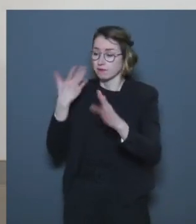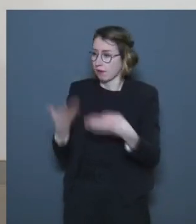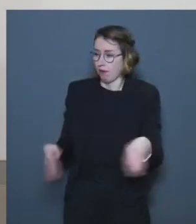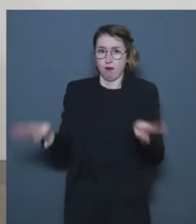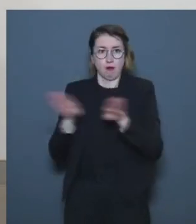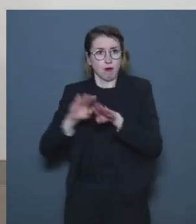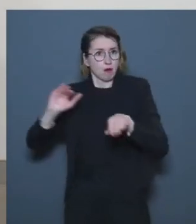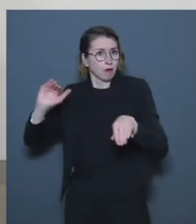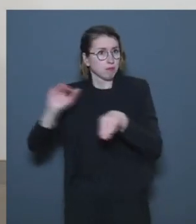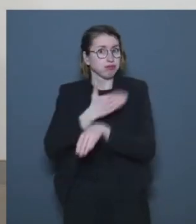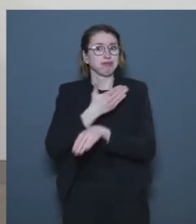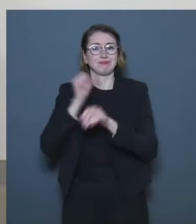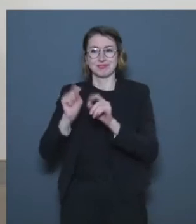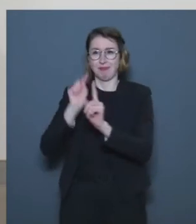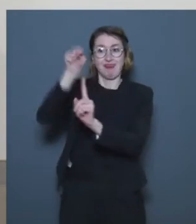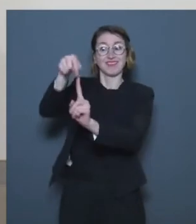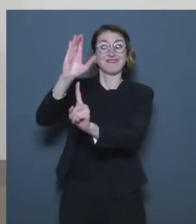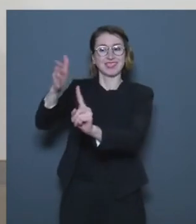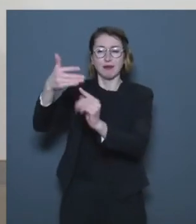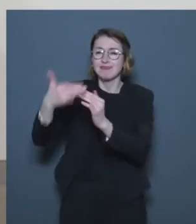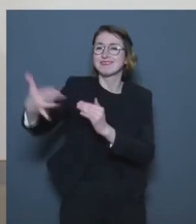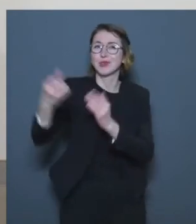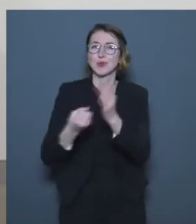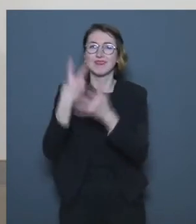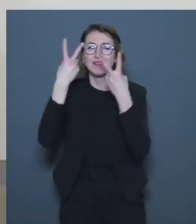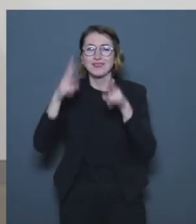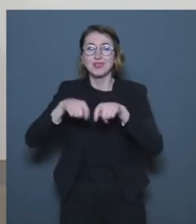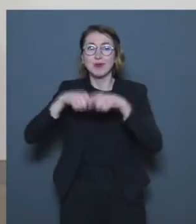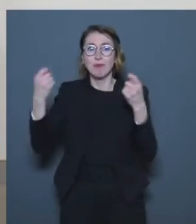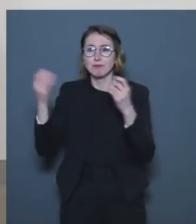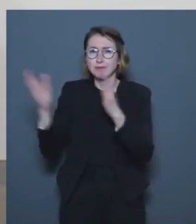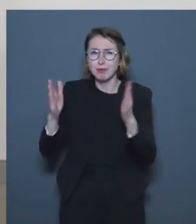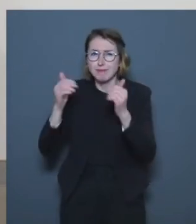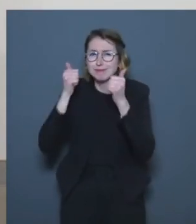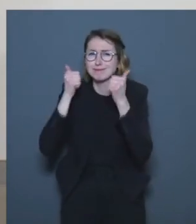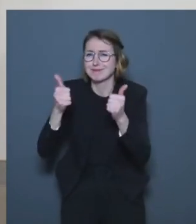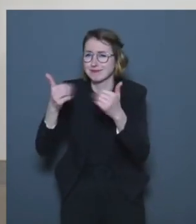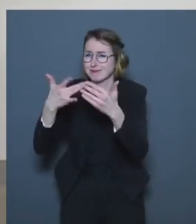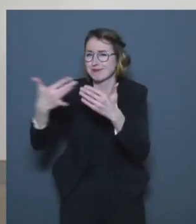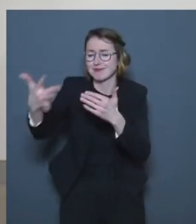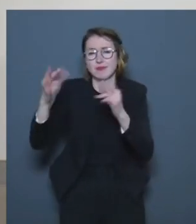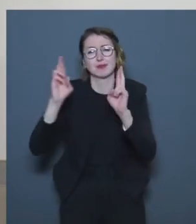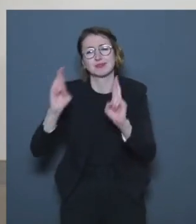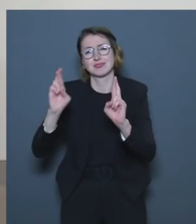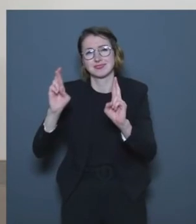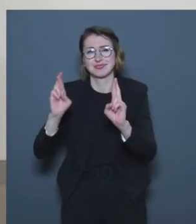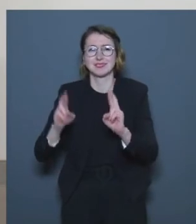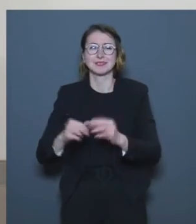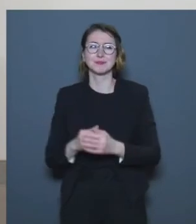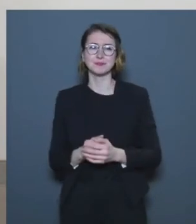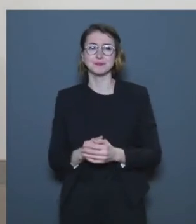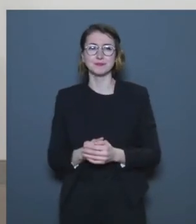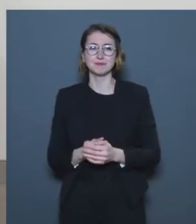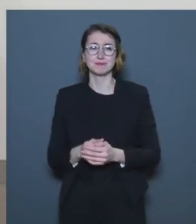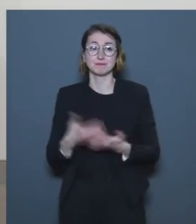début de la période la plus belle de notre vie, si à un moment donné, on pourra de nouveau vivre sans cette